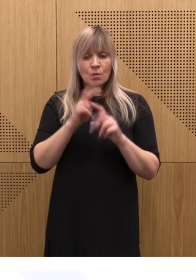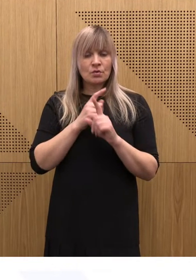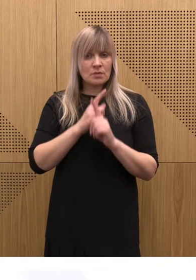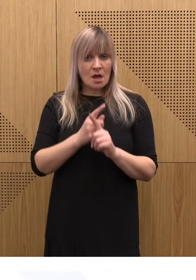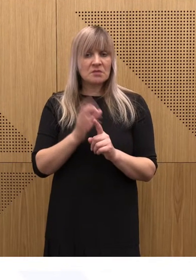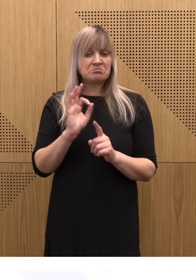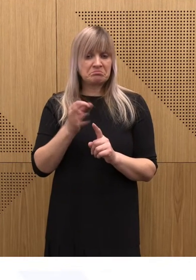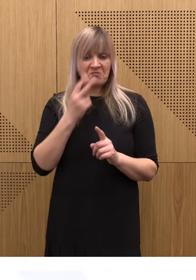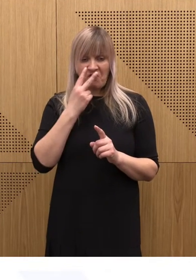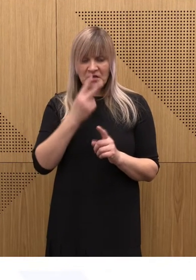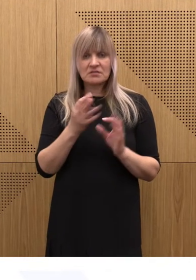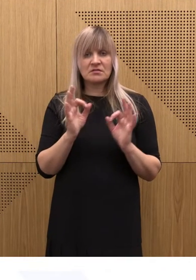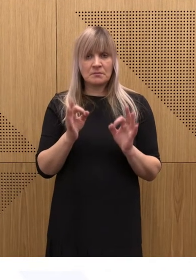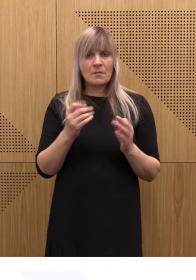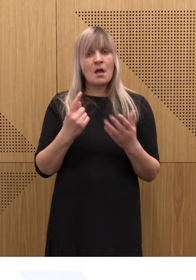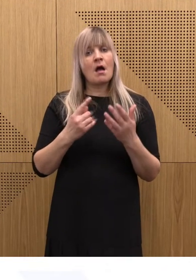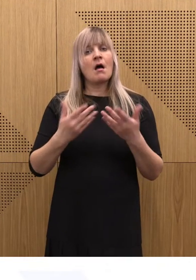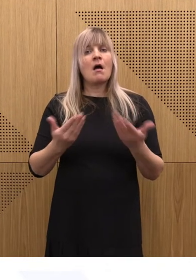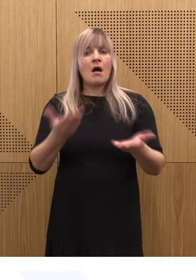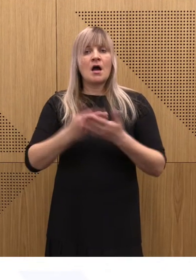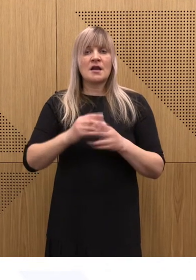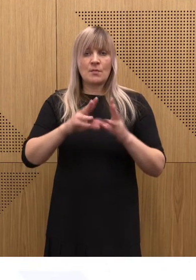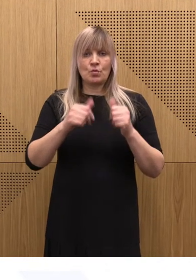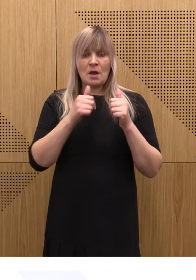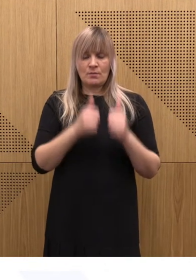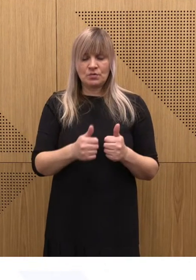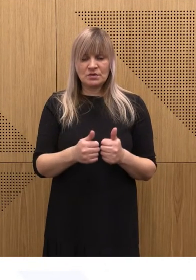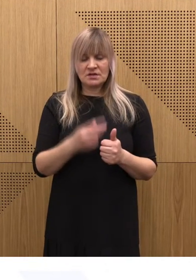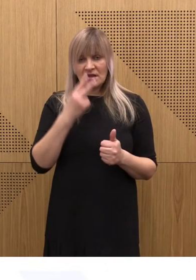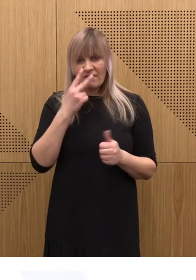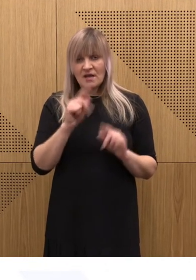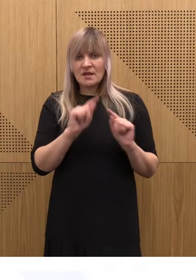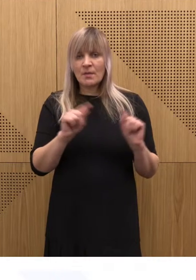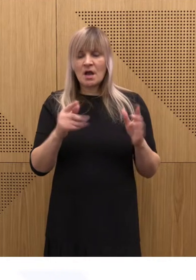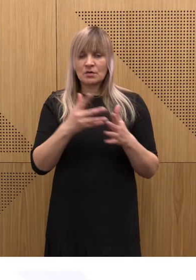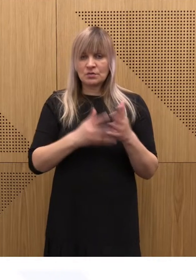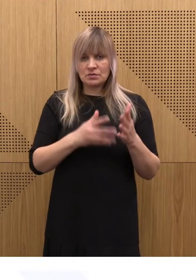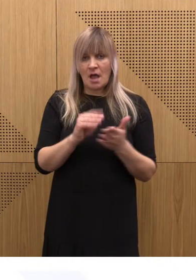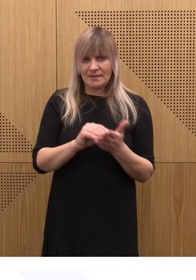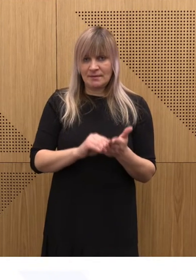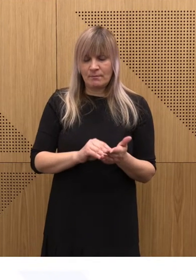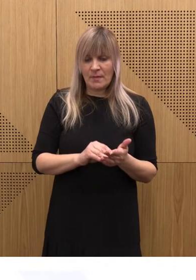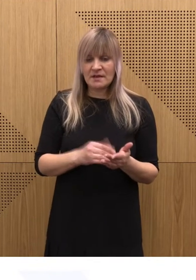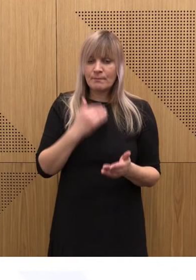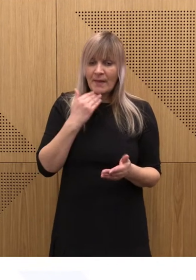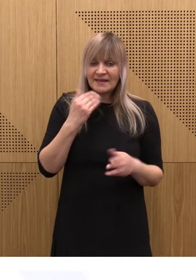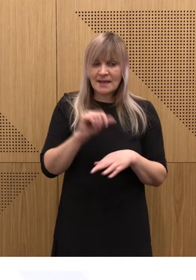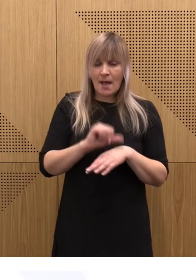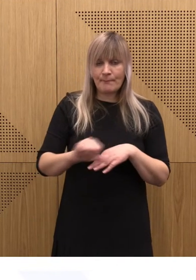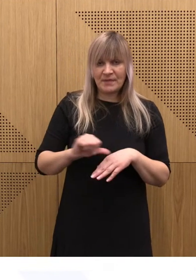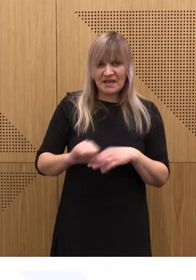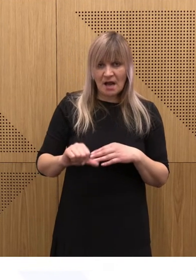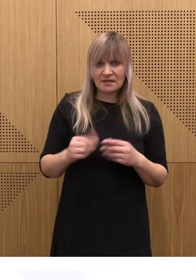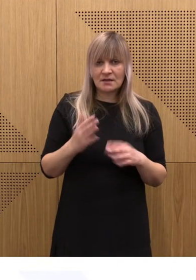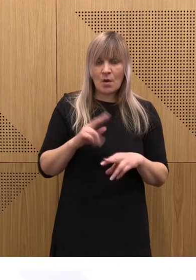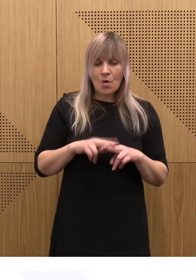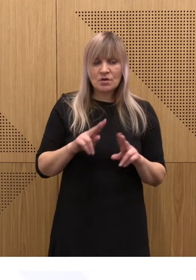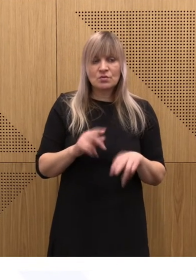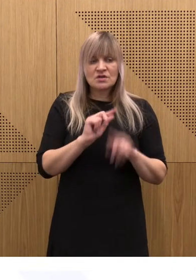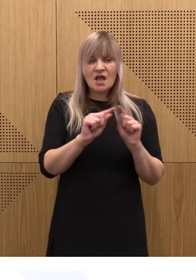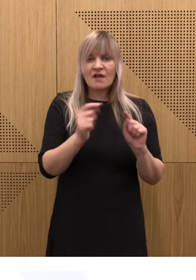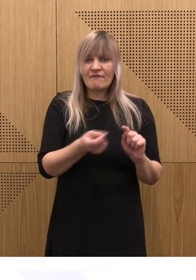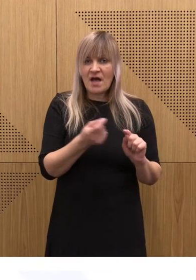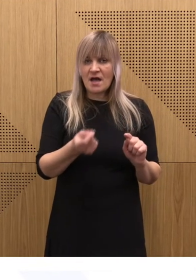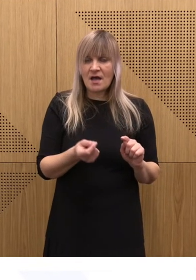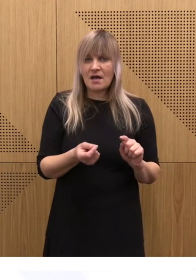osutunud tulemuslikuks ja loomulikult vaatame teadolevaid nakatumise andmeid. Ehk me ei taha piirata neid kohti, kus me teadolevad nakatumisi toimub vähe või minimaalselt,